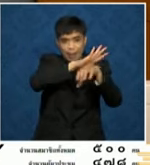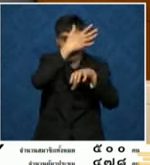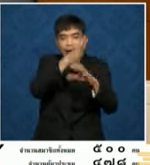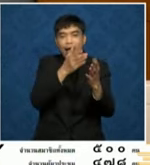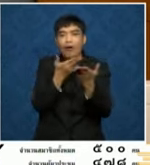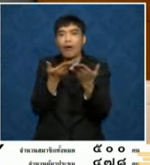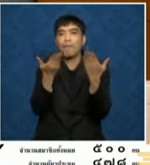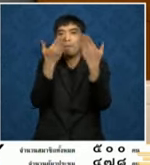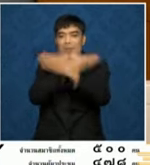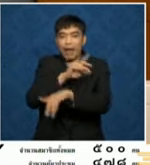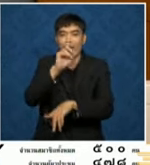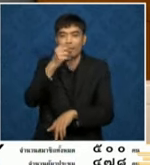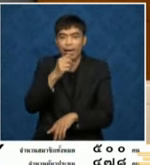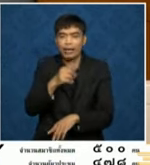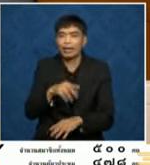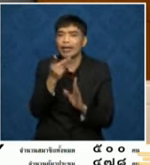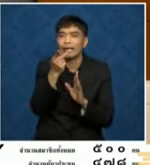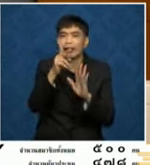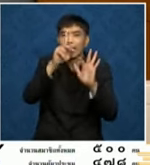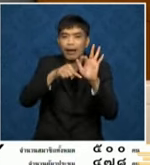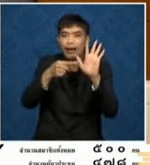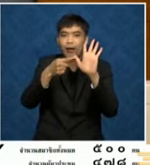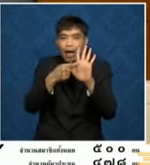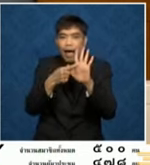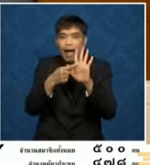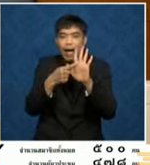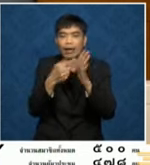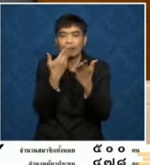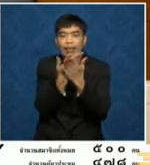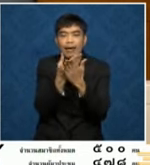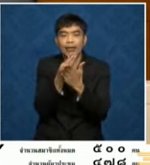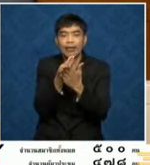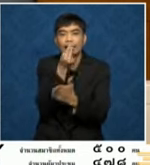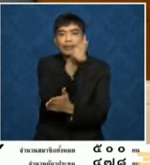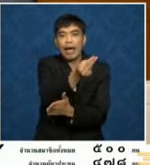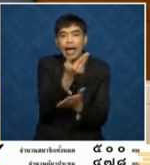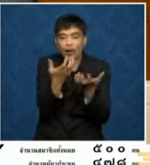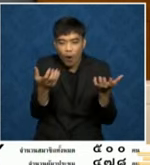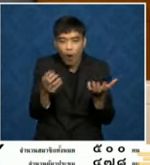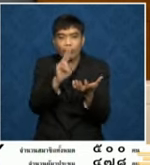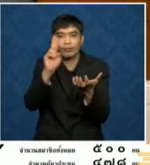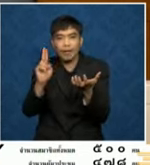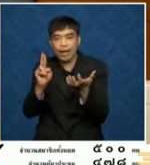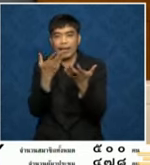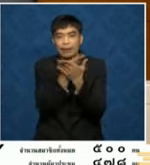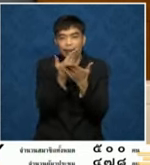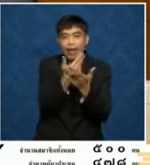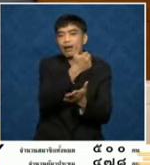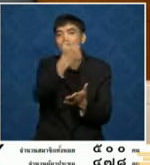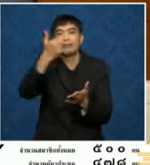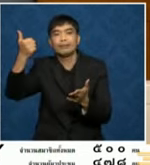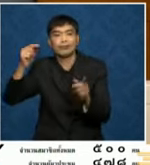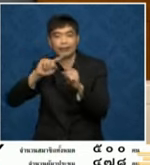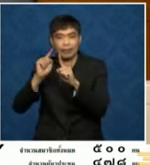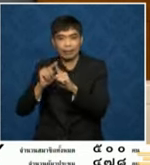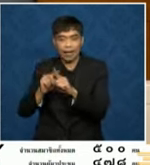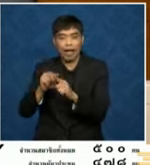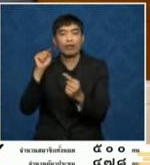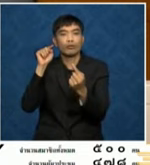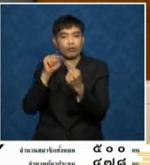ลี่ยนแปลงจากรายการที่เรียกว่าค่าตอบแทนใช้สอยวัสดุนะครับกับงบรายจ่ายอื่นไปเป็นเรื่องของภารกิจ